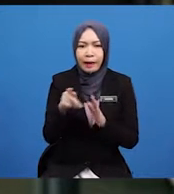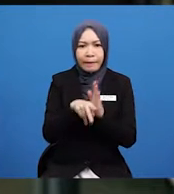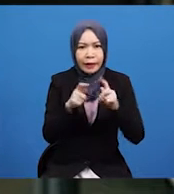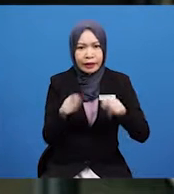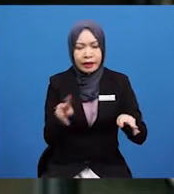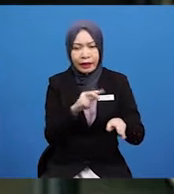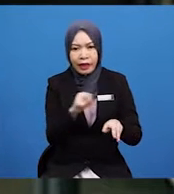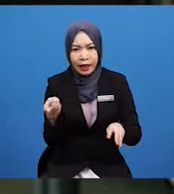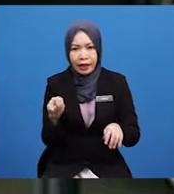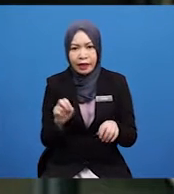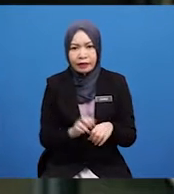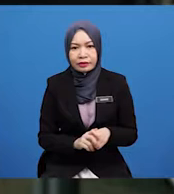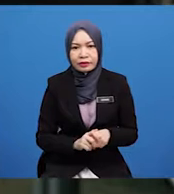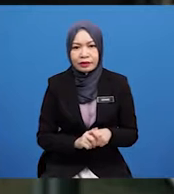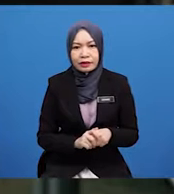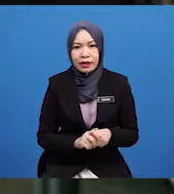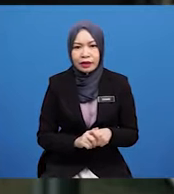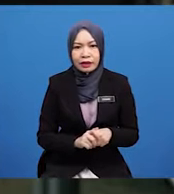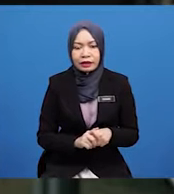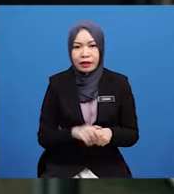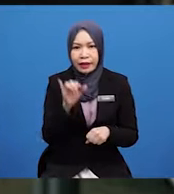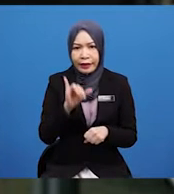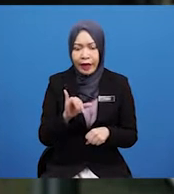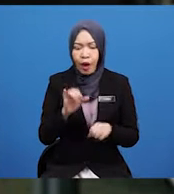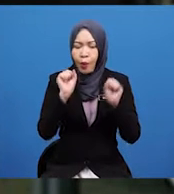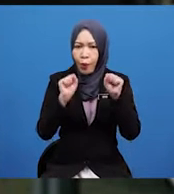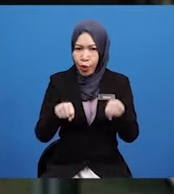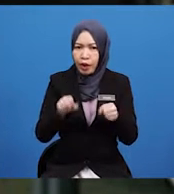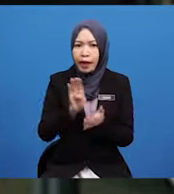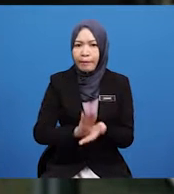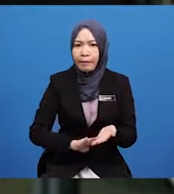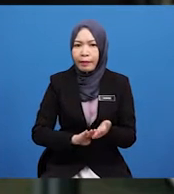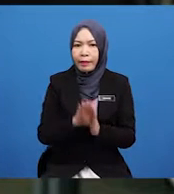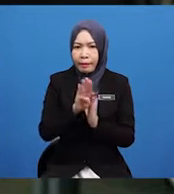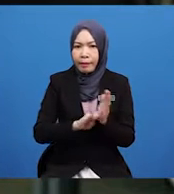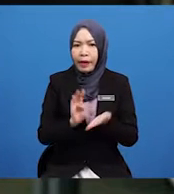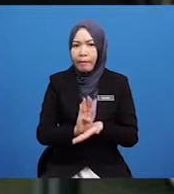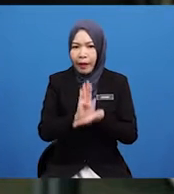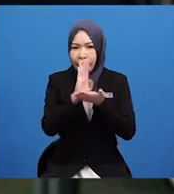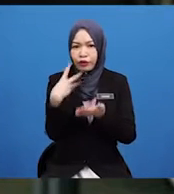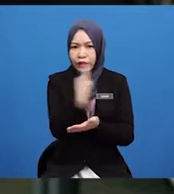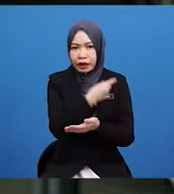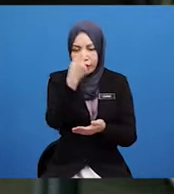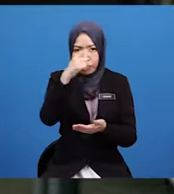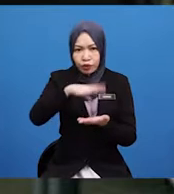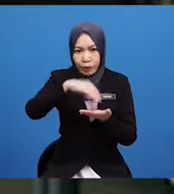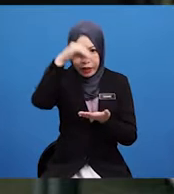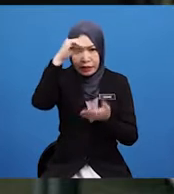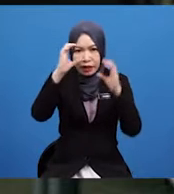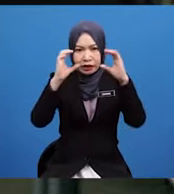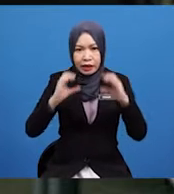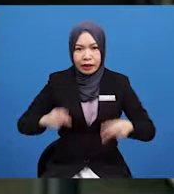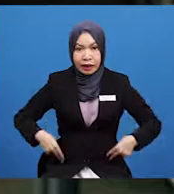bangun-bangunan sangat membantu kita untuk mengkaji dan mempelajari Hai mencari hidup manusia pada